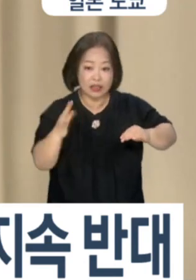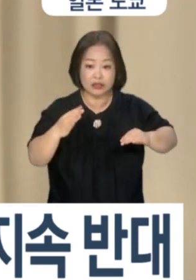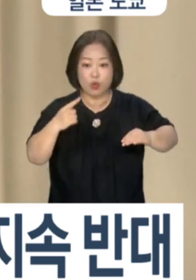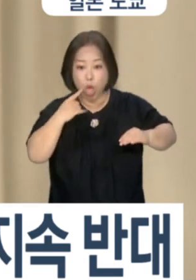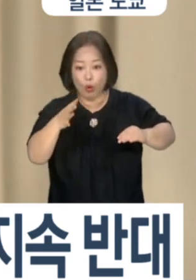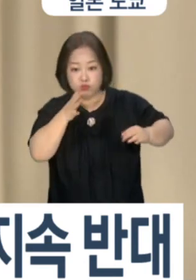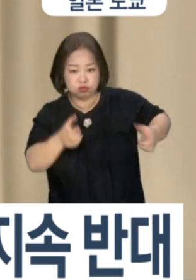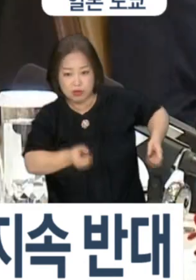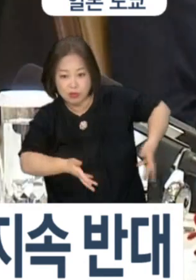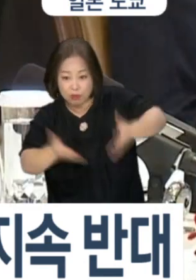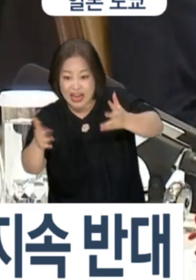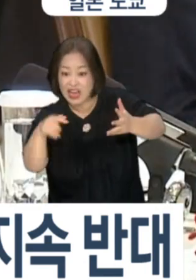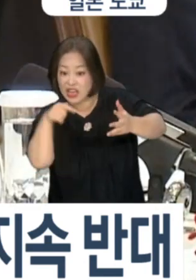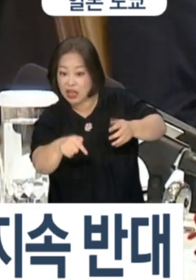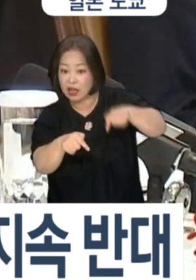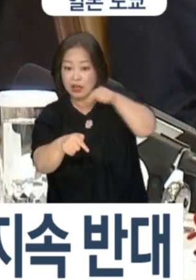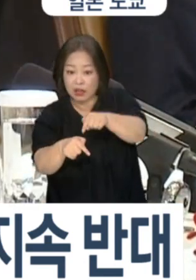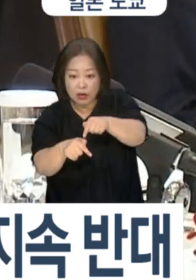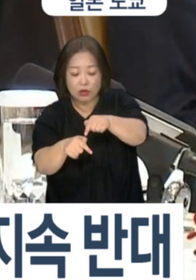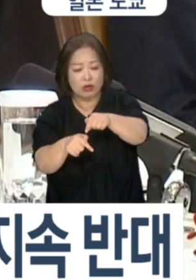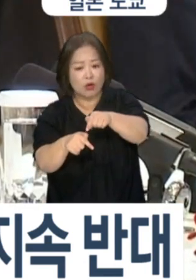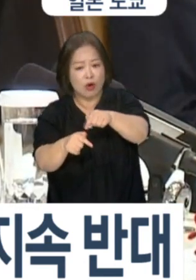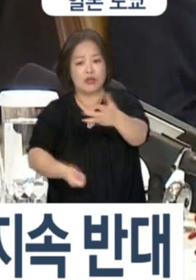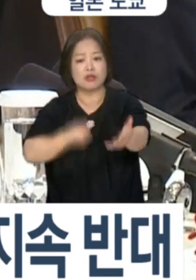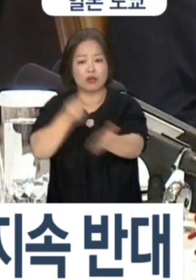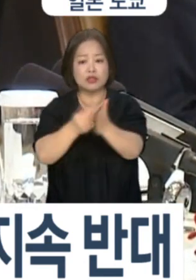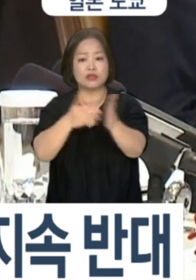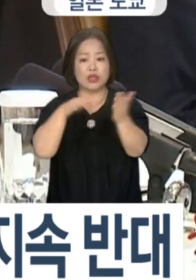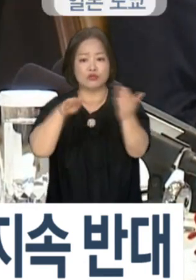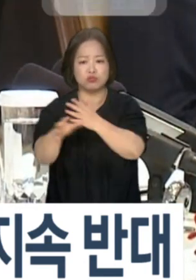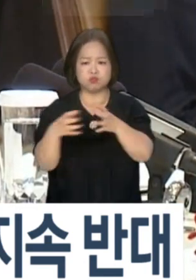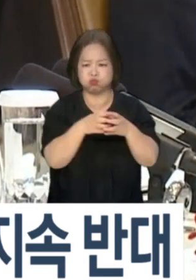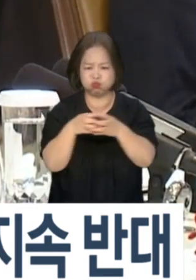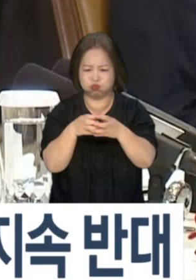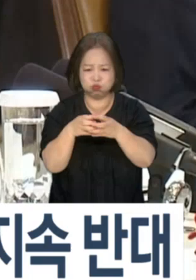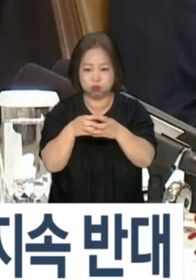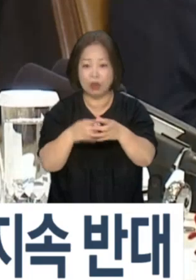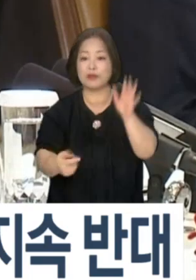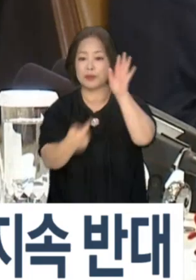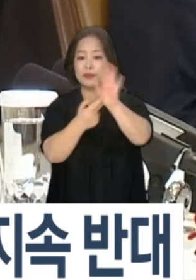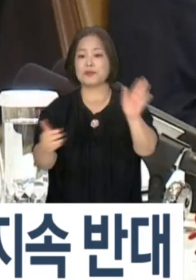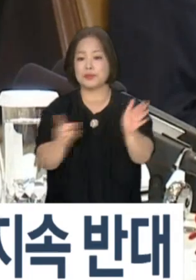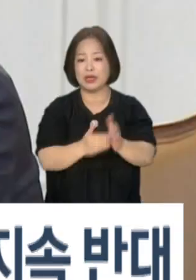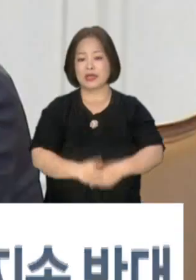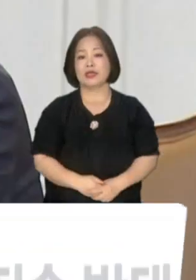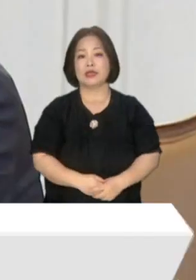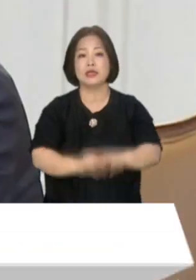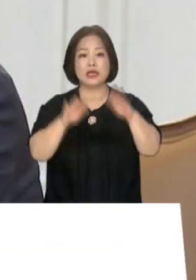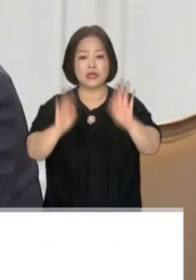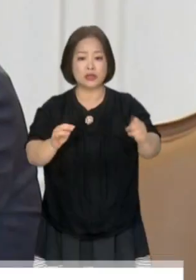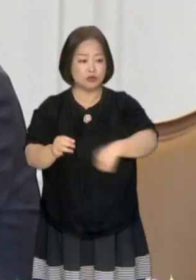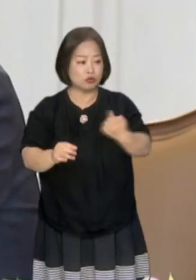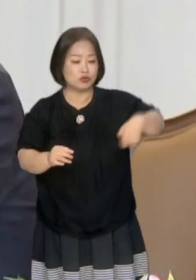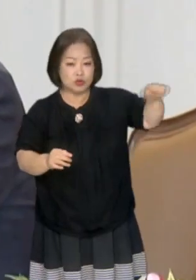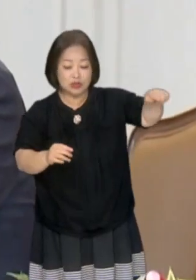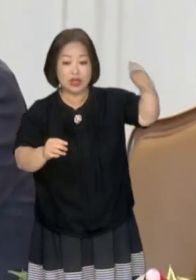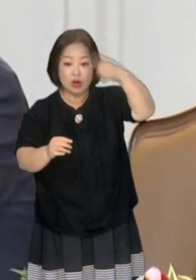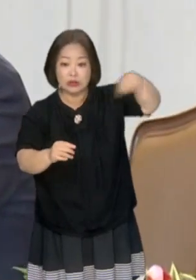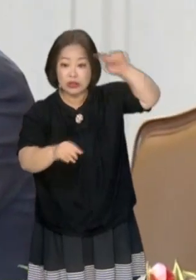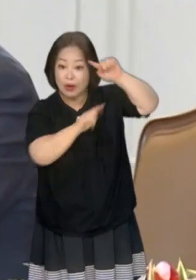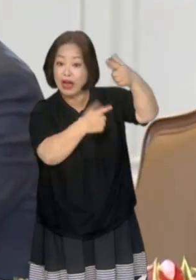지난달 국제원자력기구의 보고서 발표 이후 경색 국면으로 돌아섰습니다. 중국은 러시아와